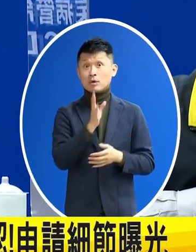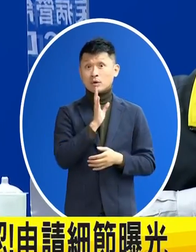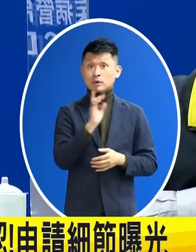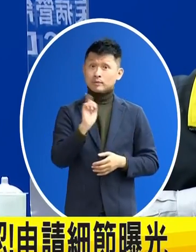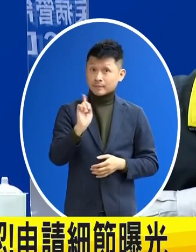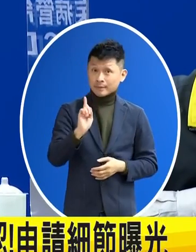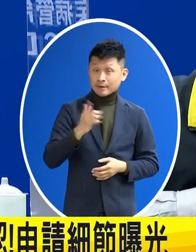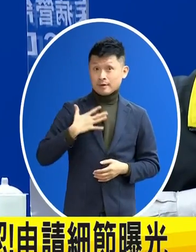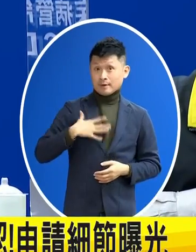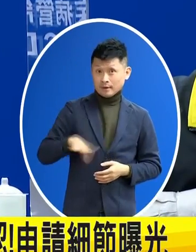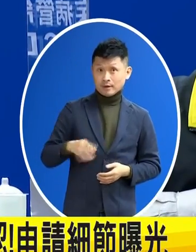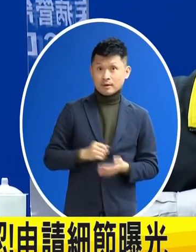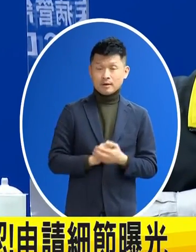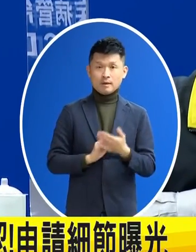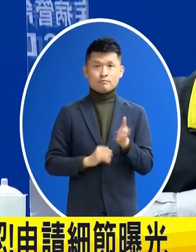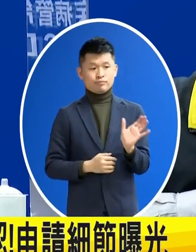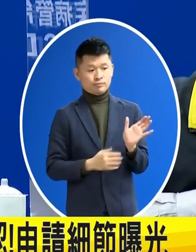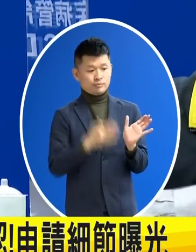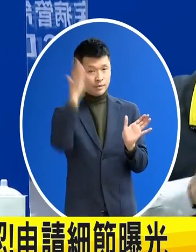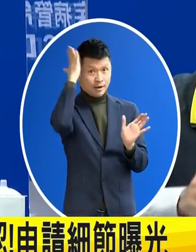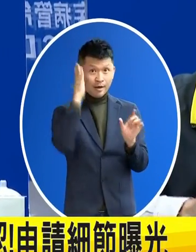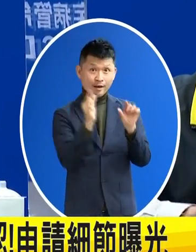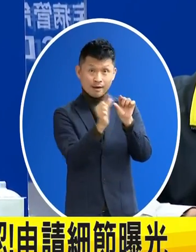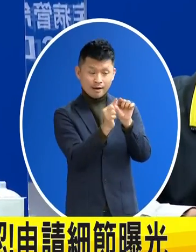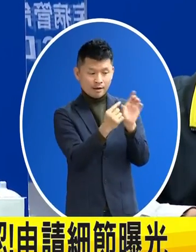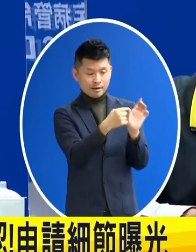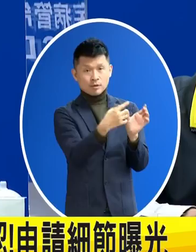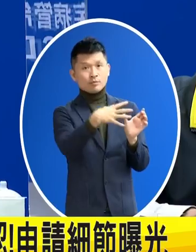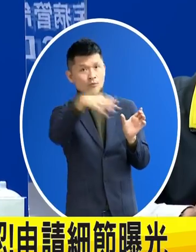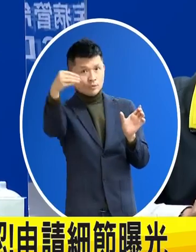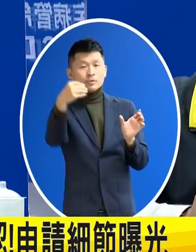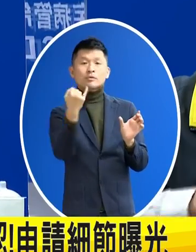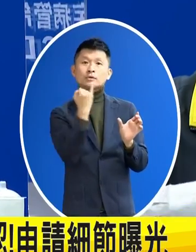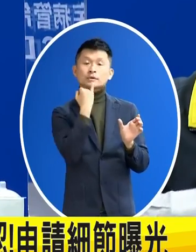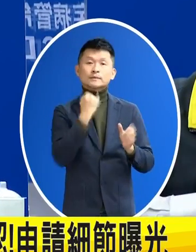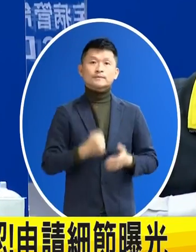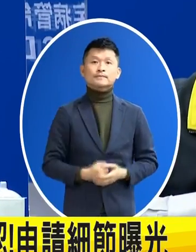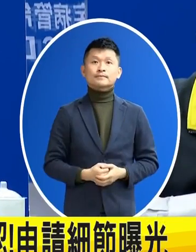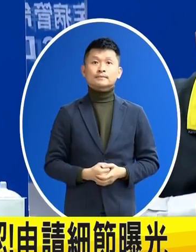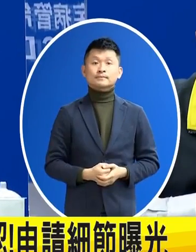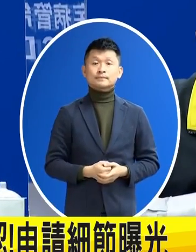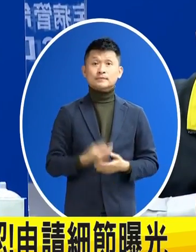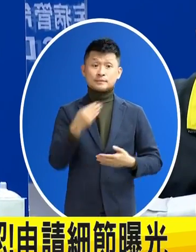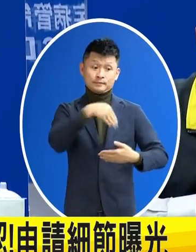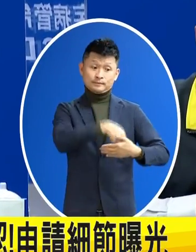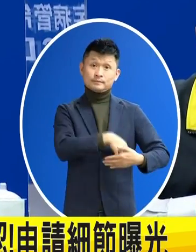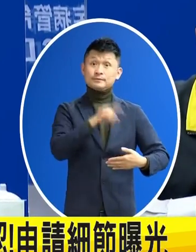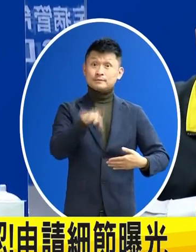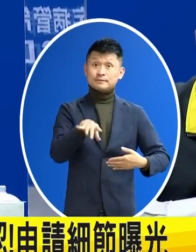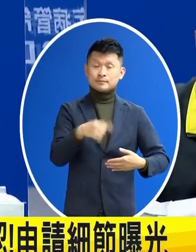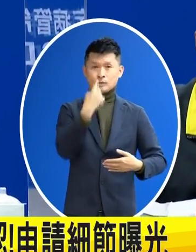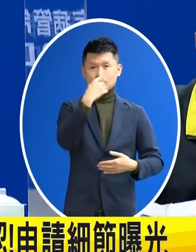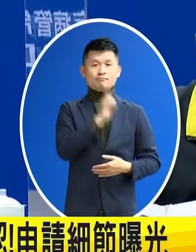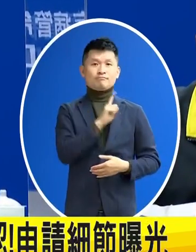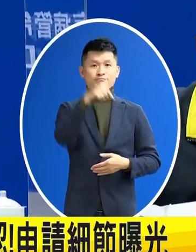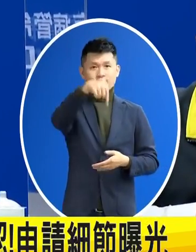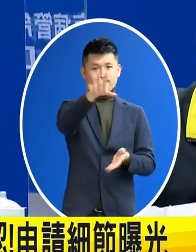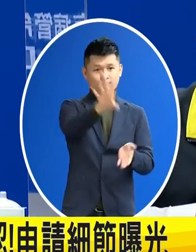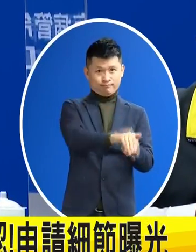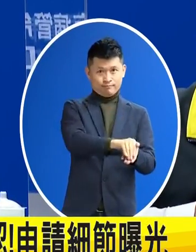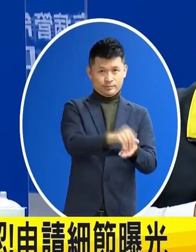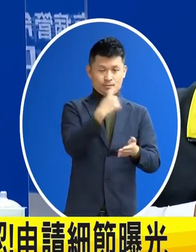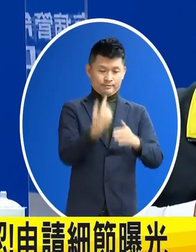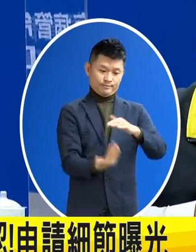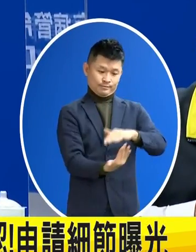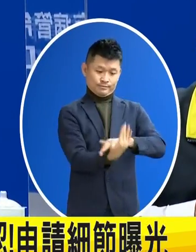用背面的 QR code 其实就可以了。那这个可以放在哪里呢？这个是我自己下载，这是我